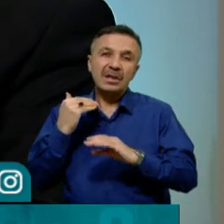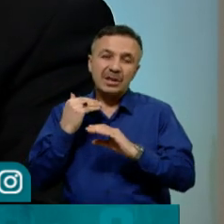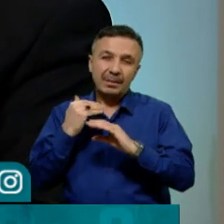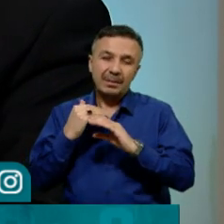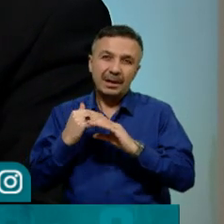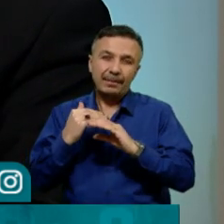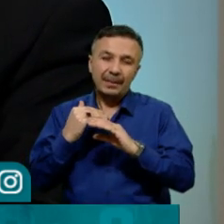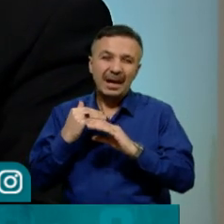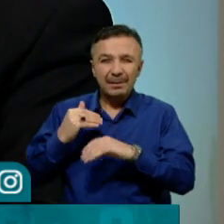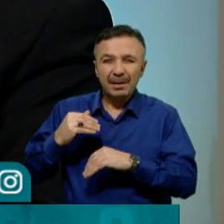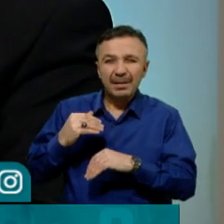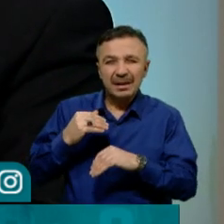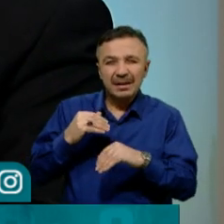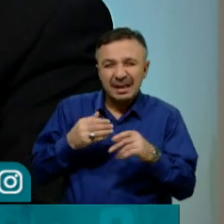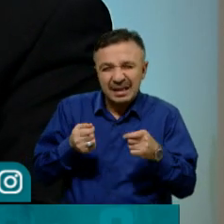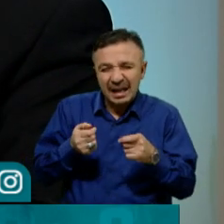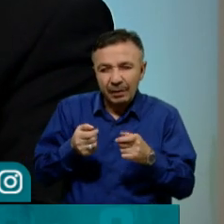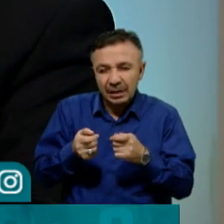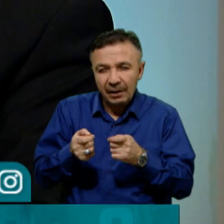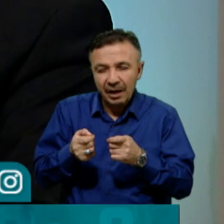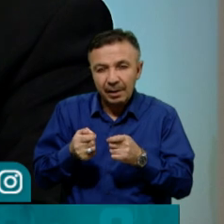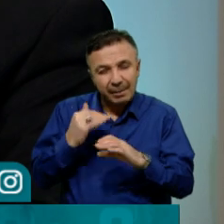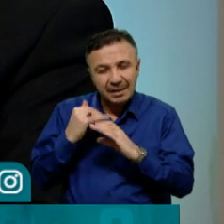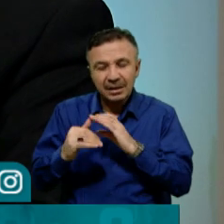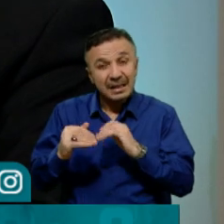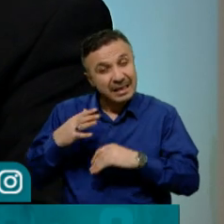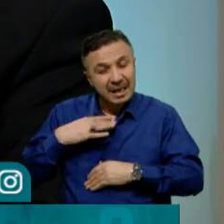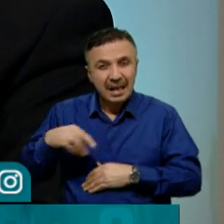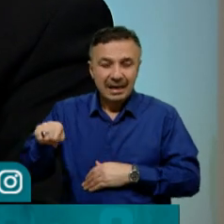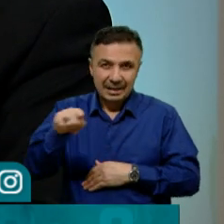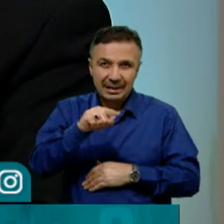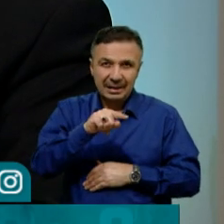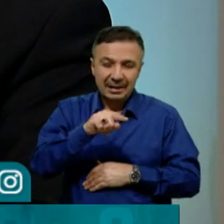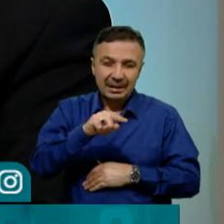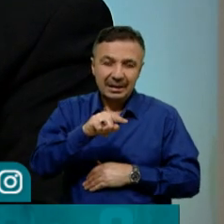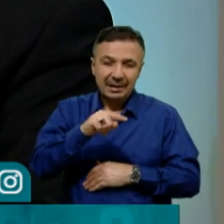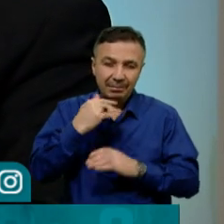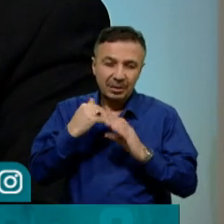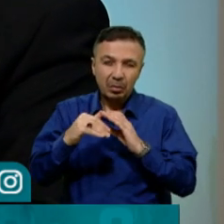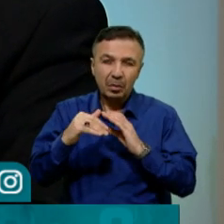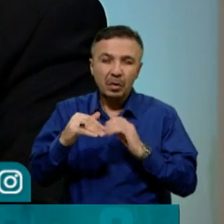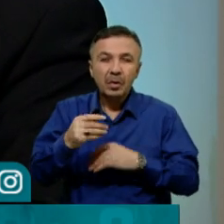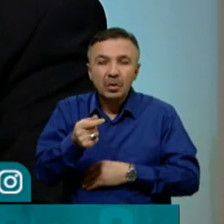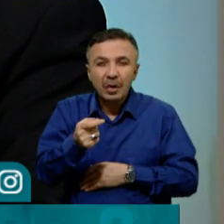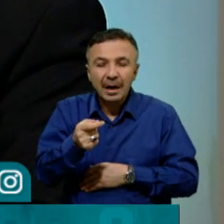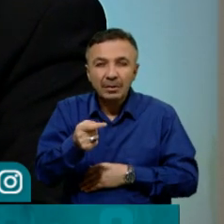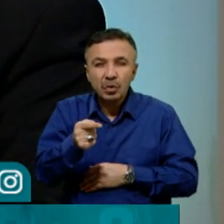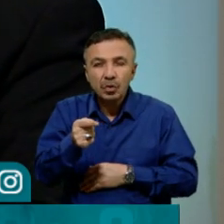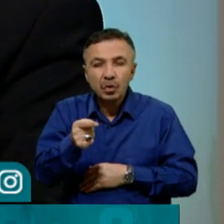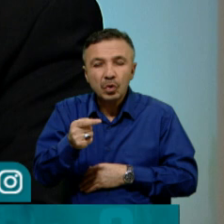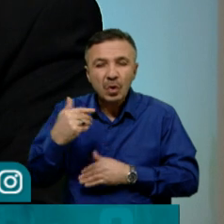mesajla der ki isterseniz siz yapmış olduğunuz bu ödemenizi Biz şu kadar